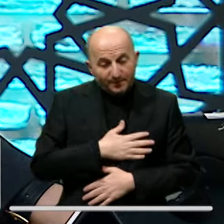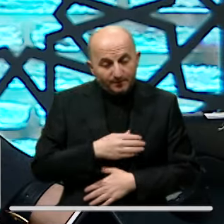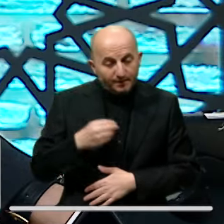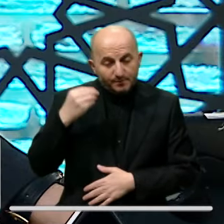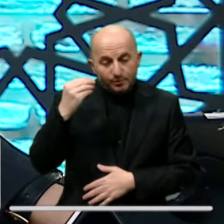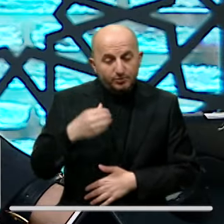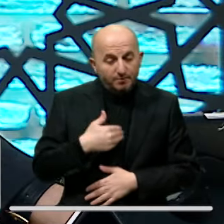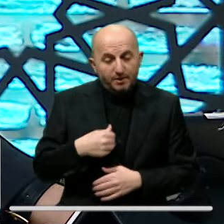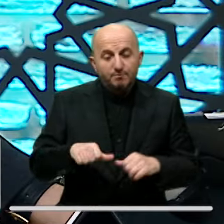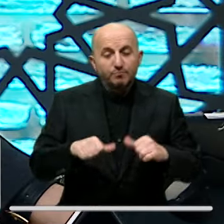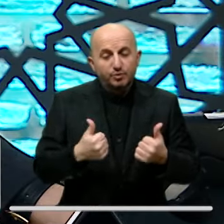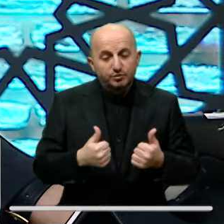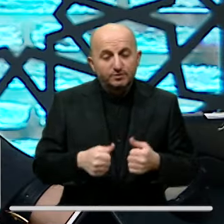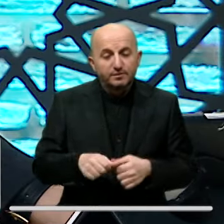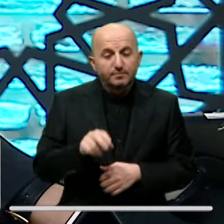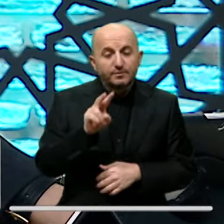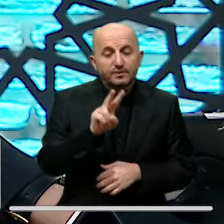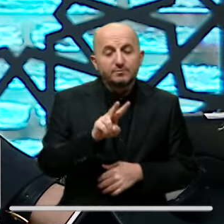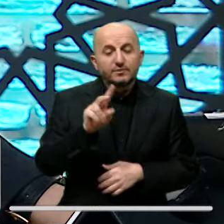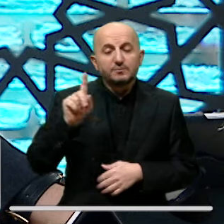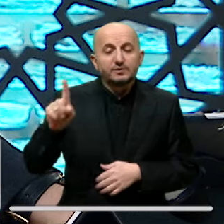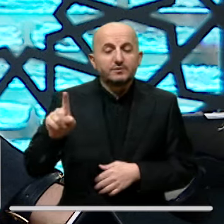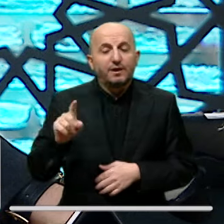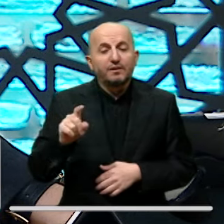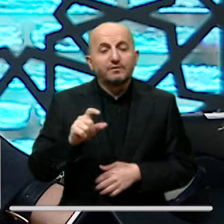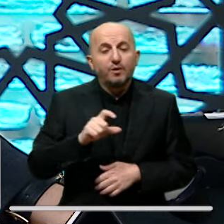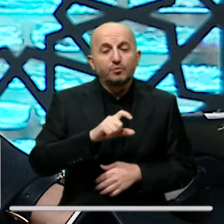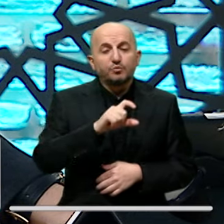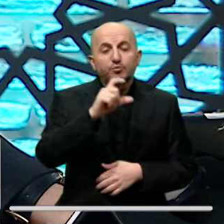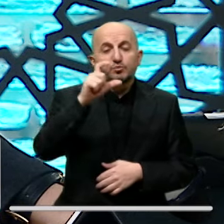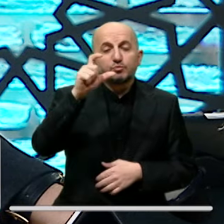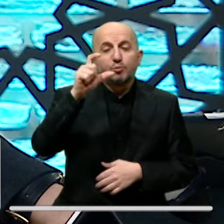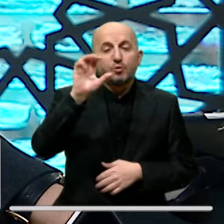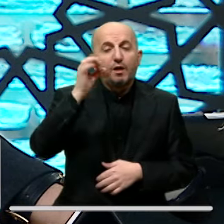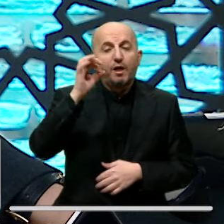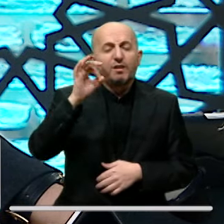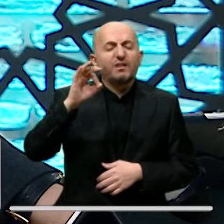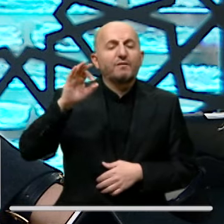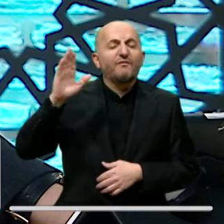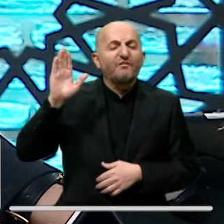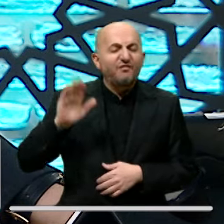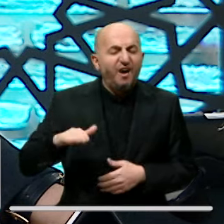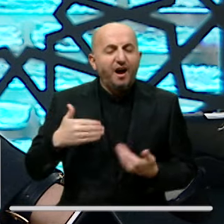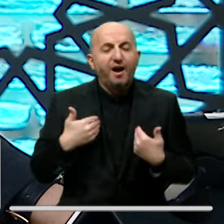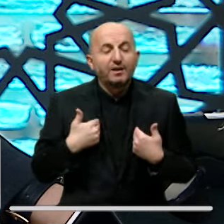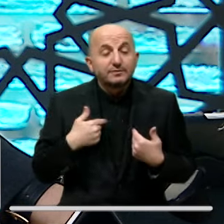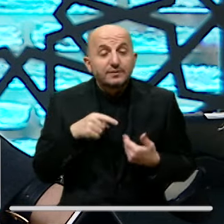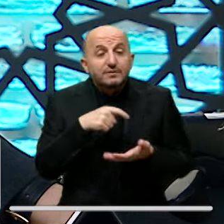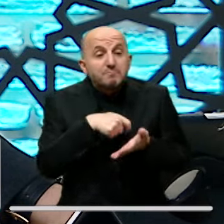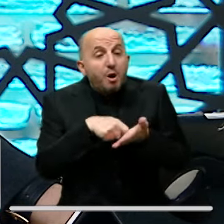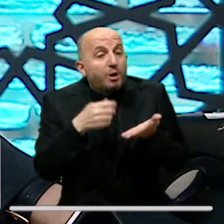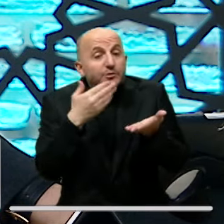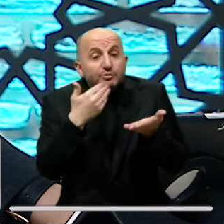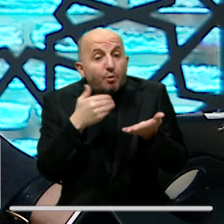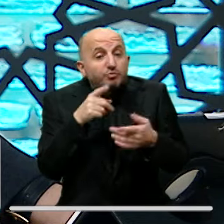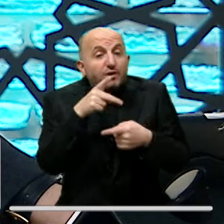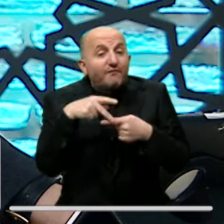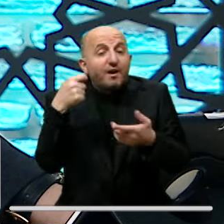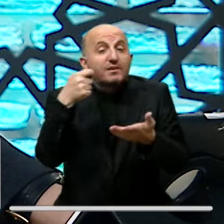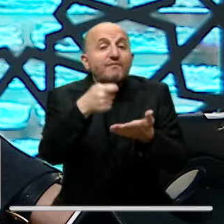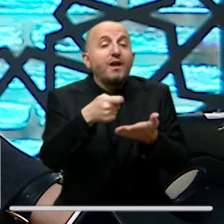ben boşandım. 21 tane cumhuriyet altının var ve senin gelirin yok, haliyle sana zekat